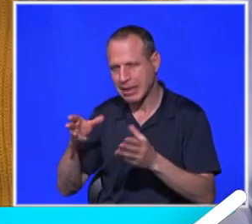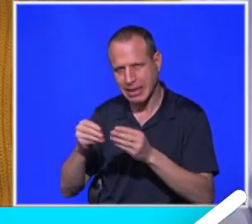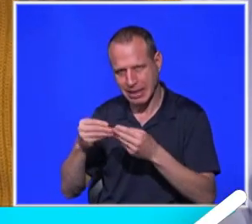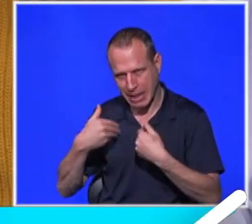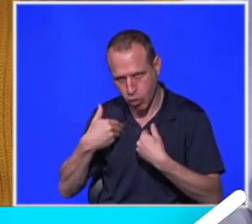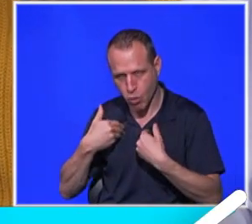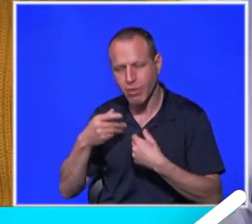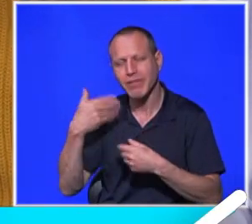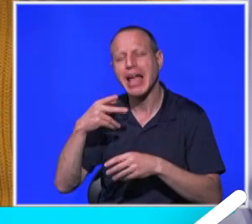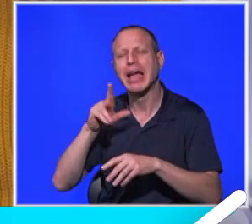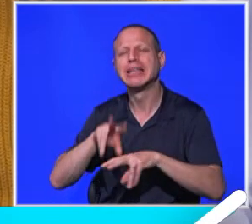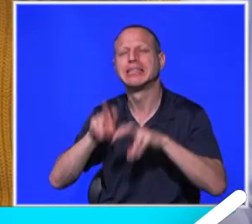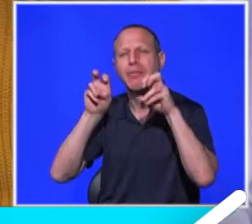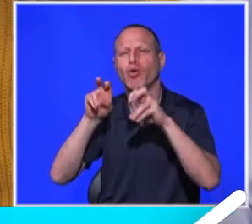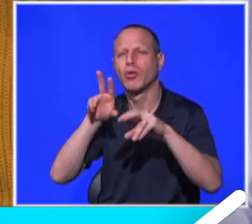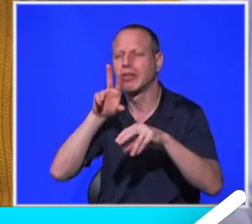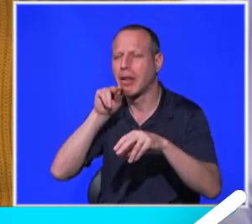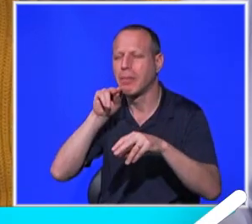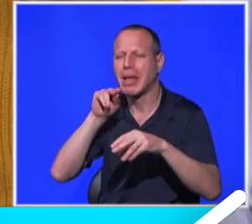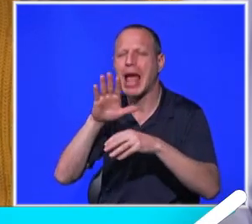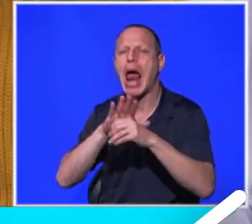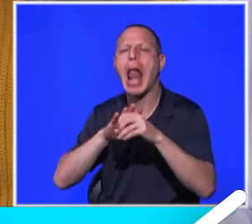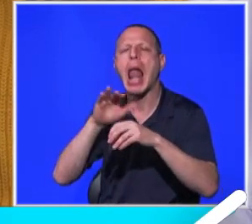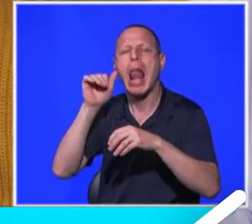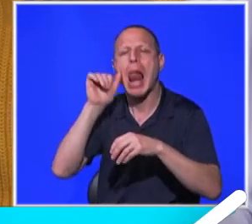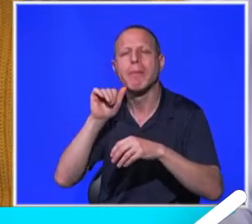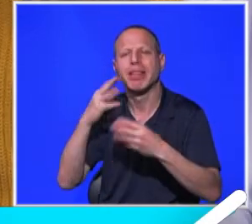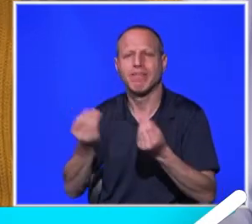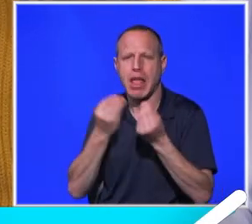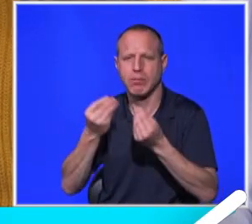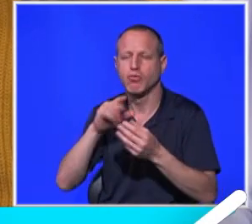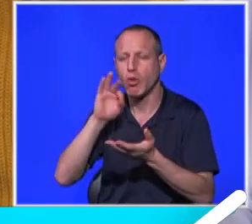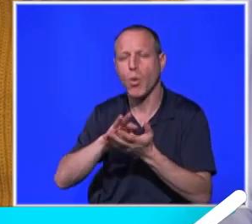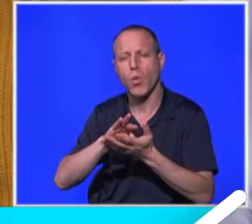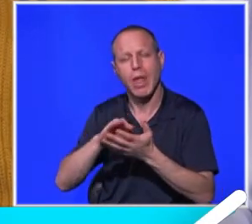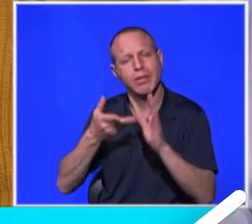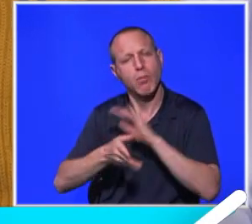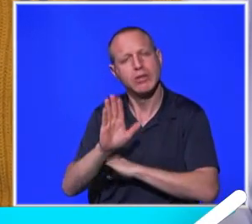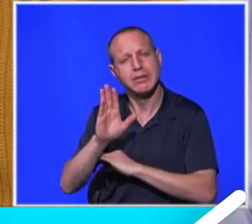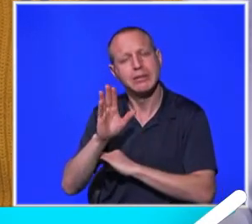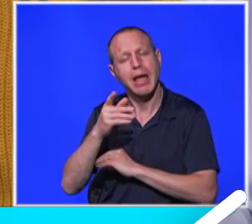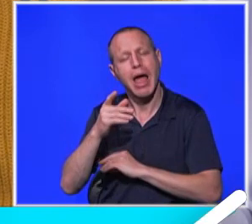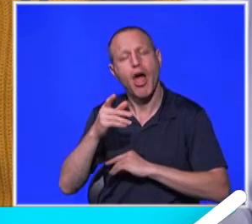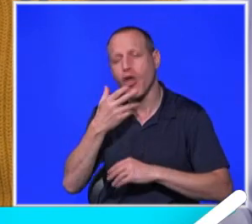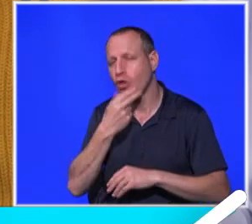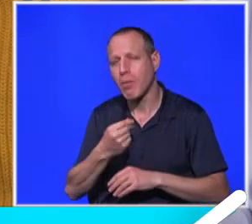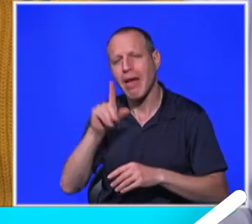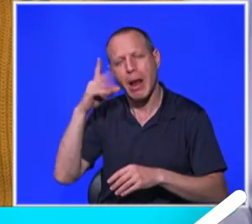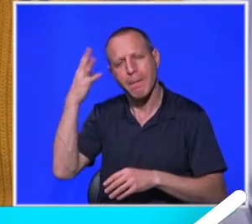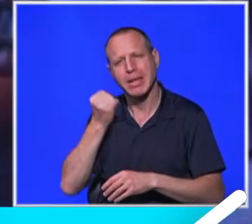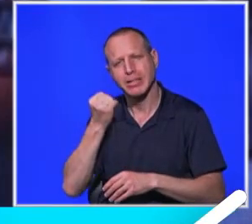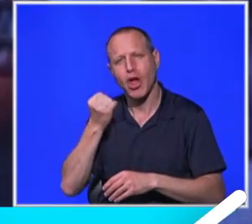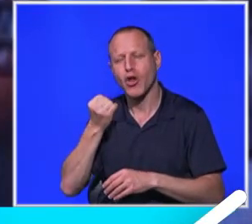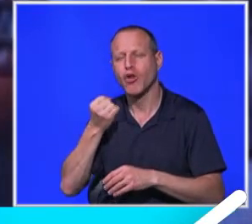לנו הזדמנות ללבן כמה דברים, שאולי נקודת המוצא שלנו היא דומה, אבל המסקנות טיפה שונות. ישראל, היא נמצאת יותר